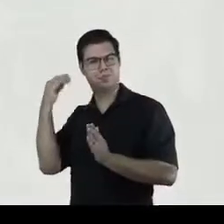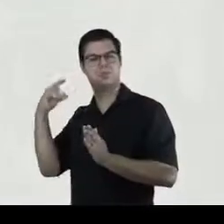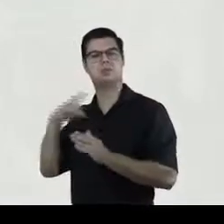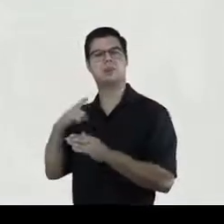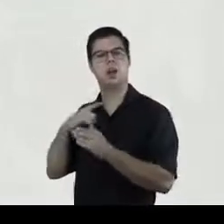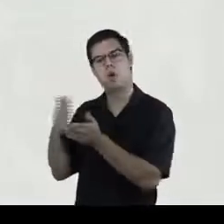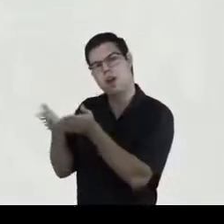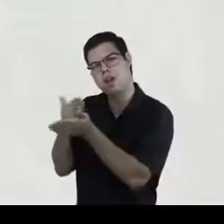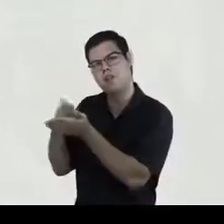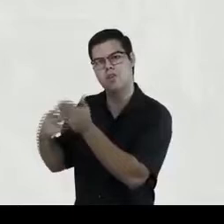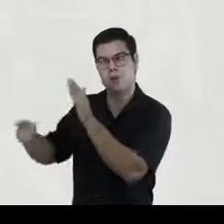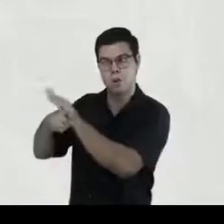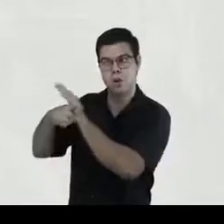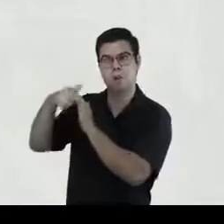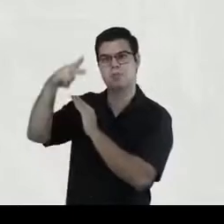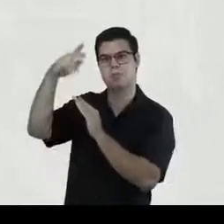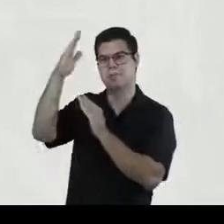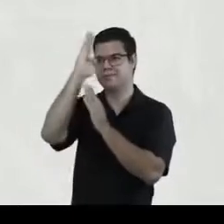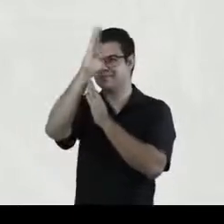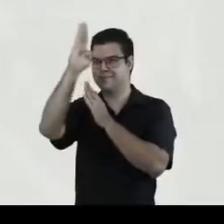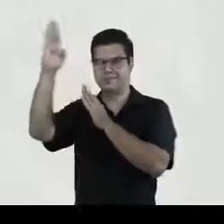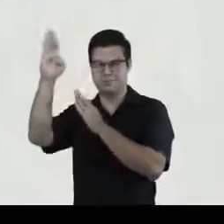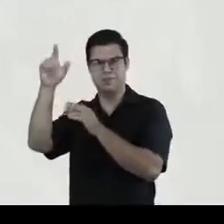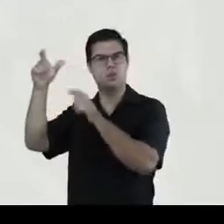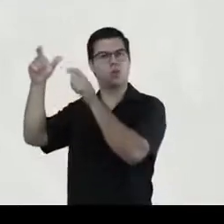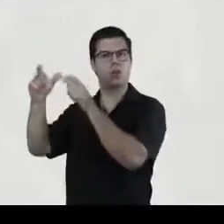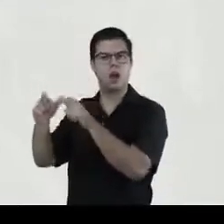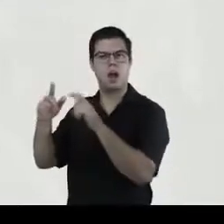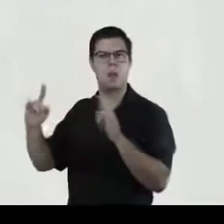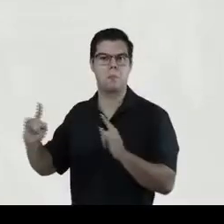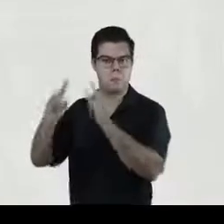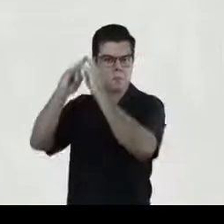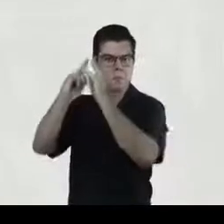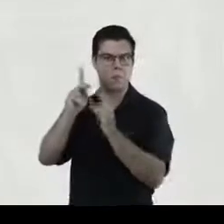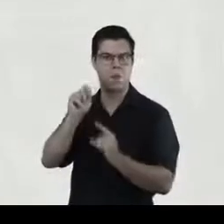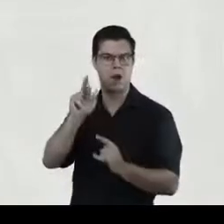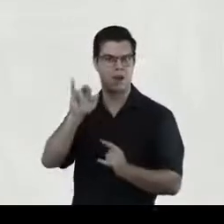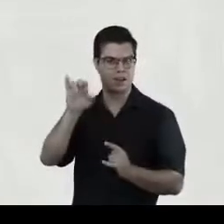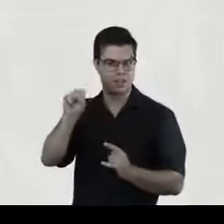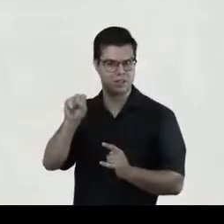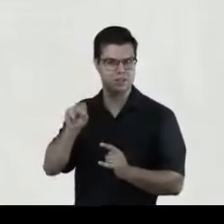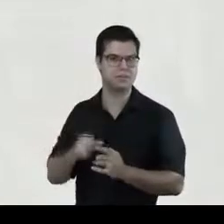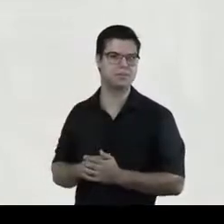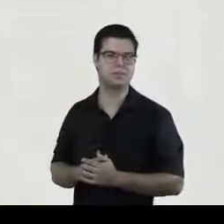passer sur ce cas-là. Donc, diapositive suivante.